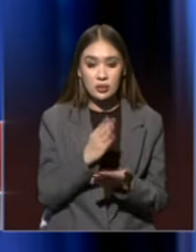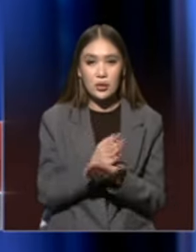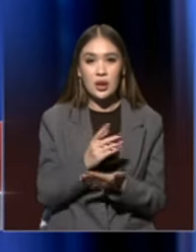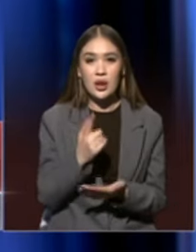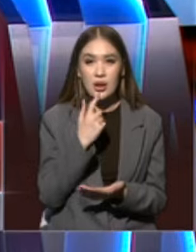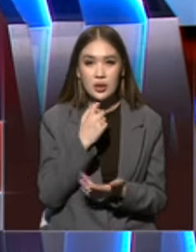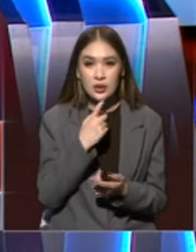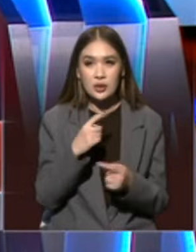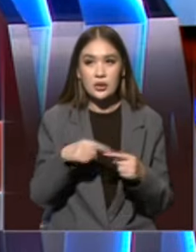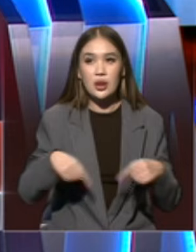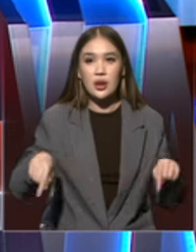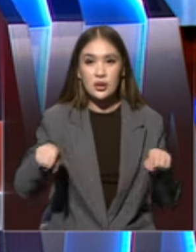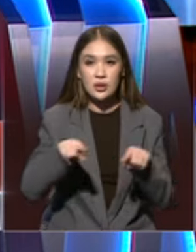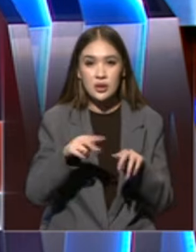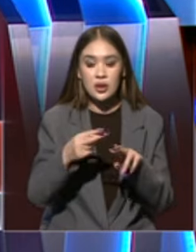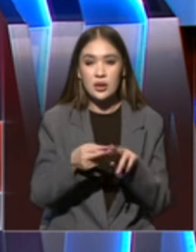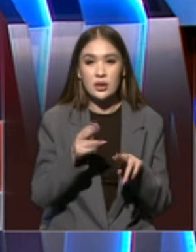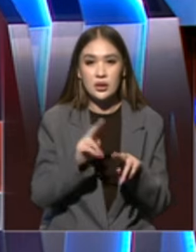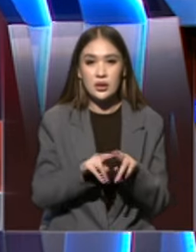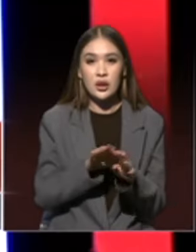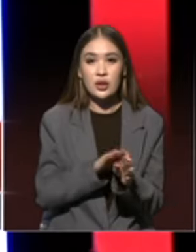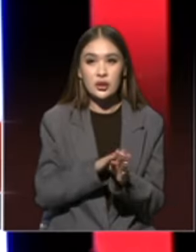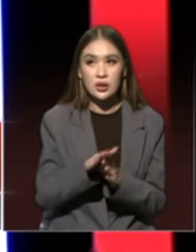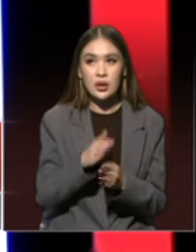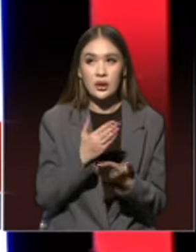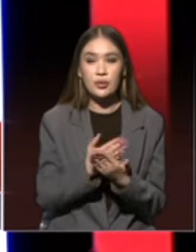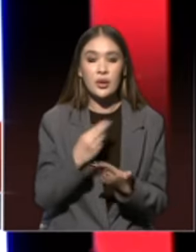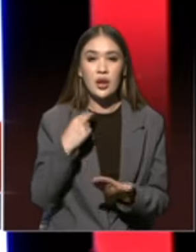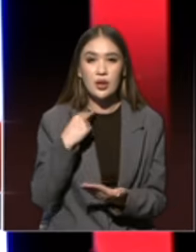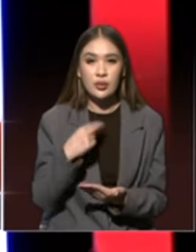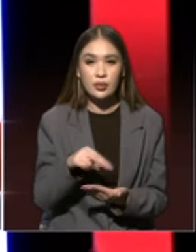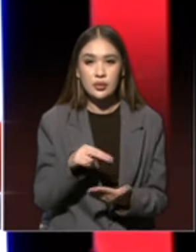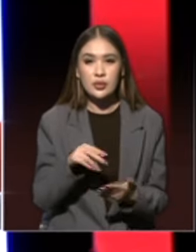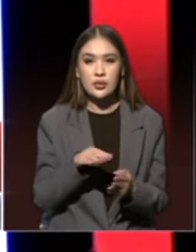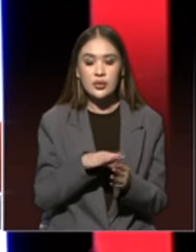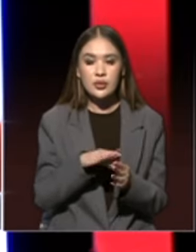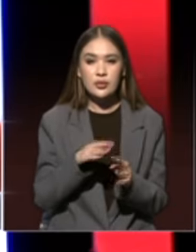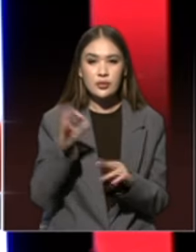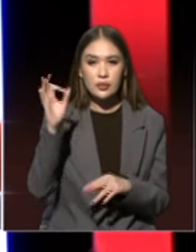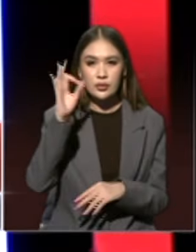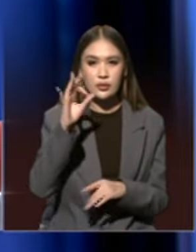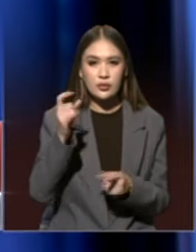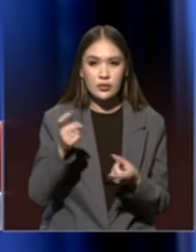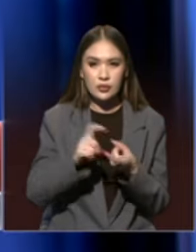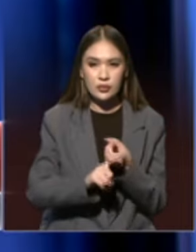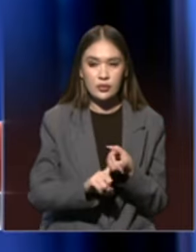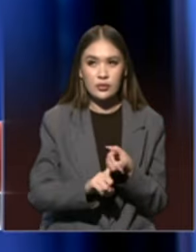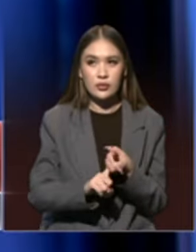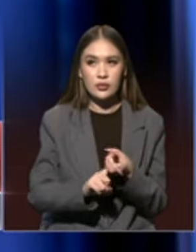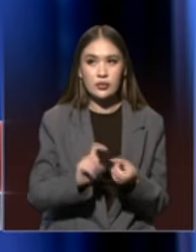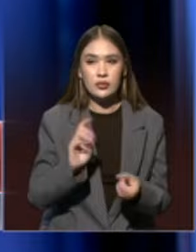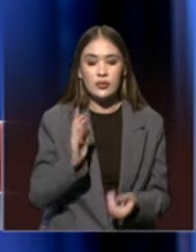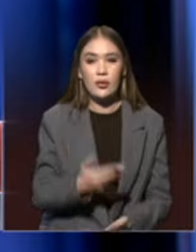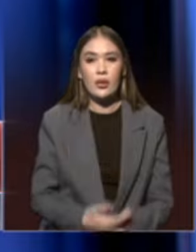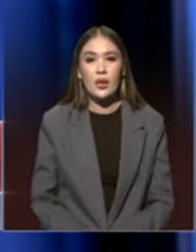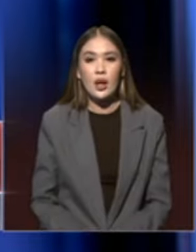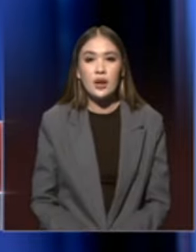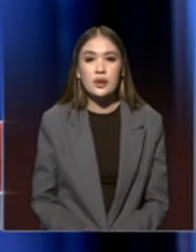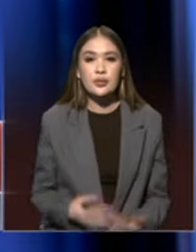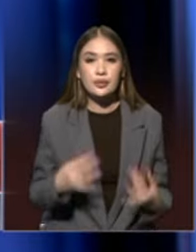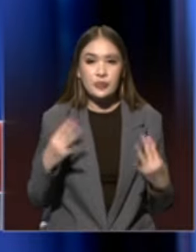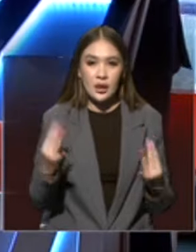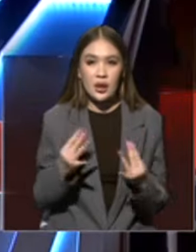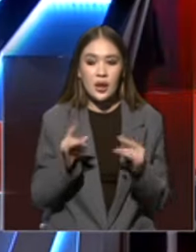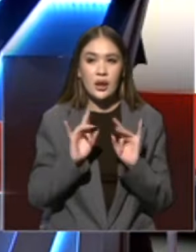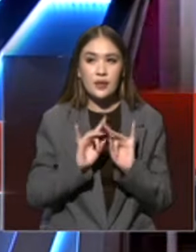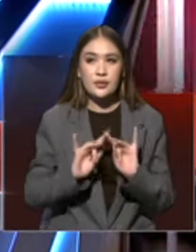сызып қояды. Егер сол жерден біреу жер беретін болса, ол қылмыстық іс жергілікті акиматқа қозғалатын болады. Бір қызықты факт айтайын ба?